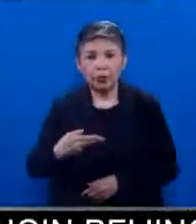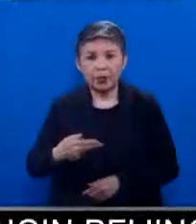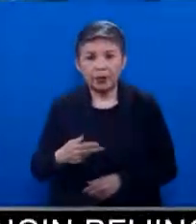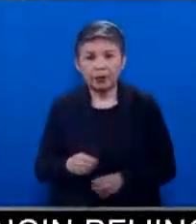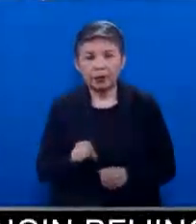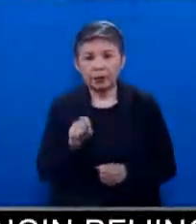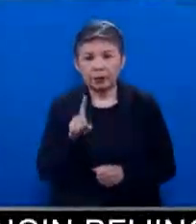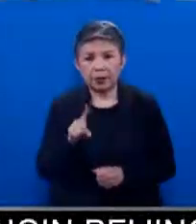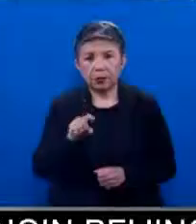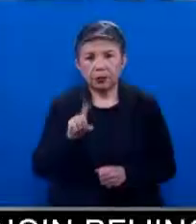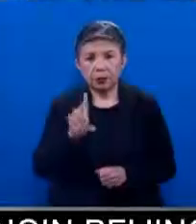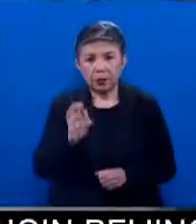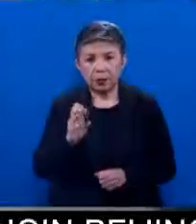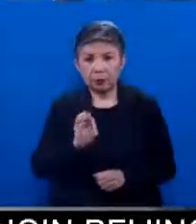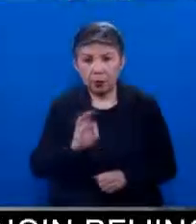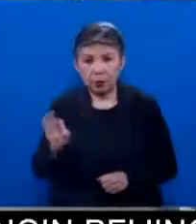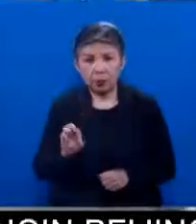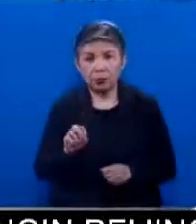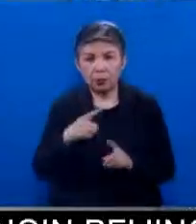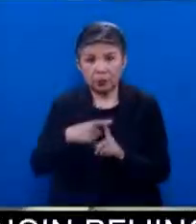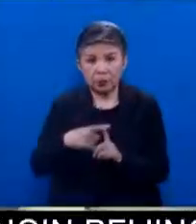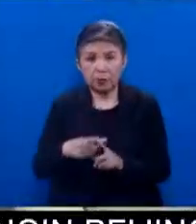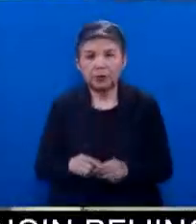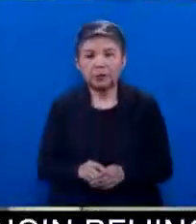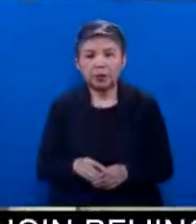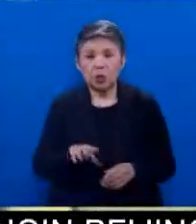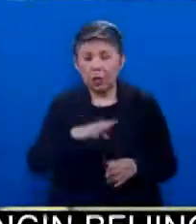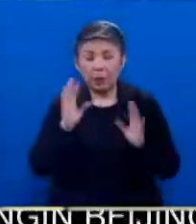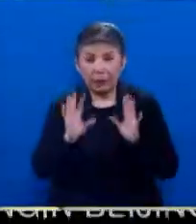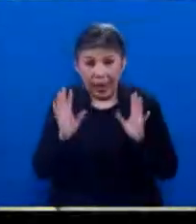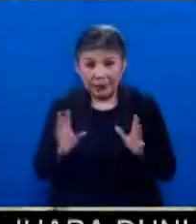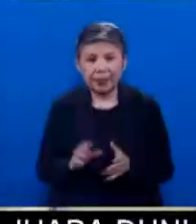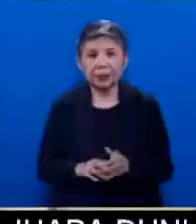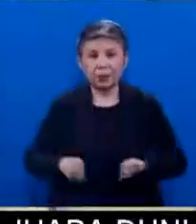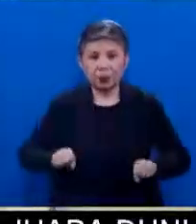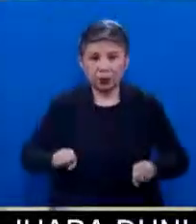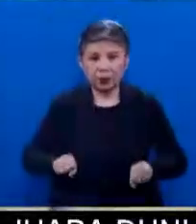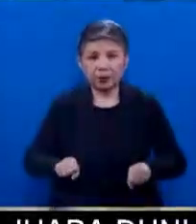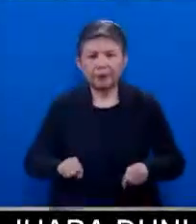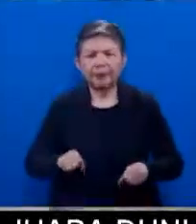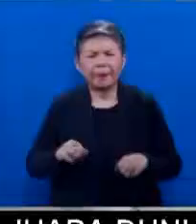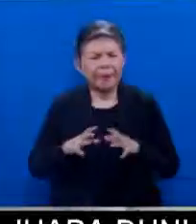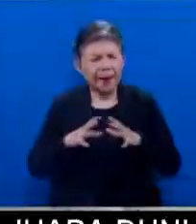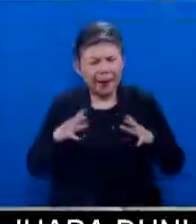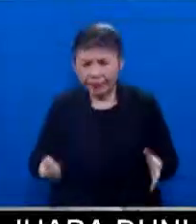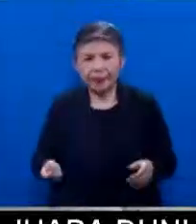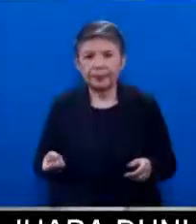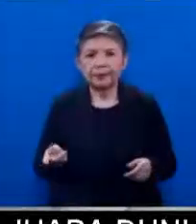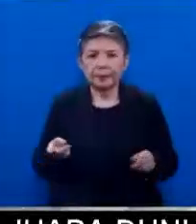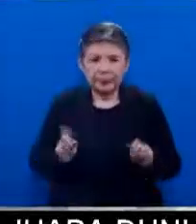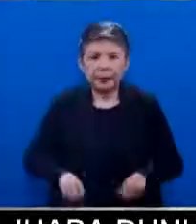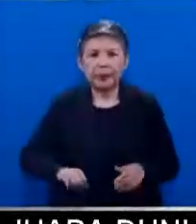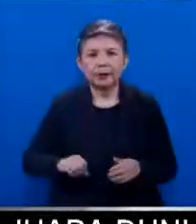tercatat sebanyak 100.028 kejadian, di mana sepeda motor merupakan jenis kendaraan yang paling banyak terlibat